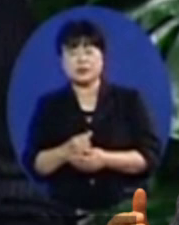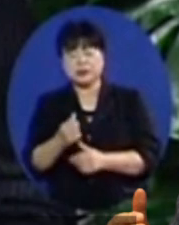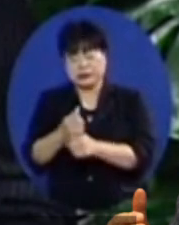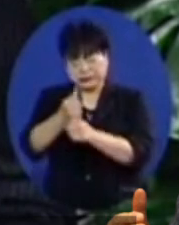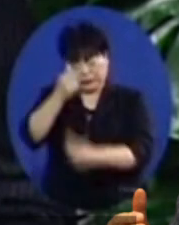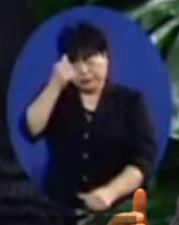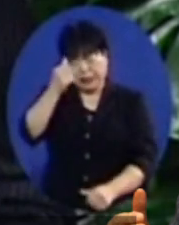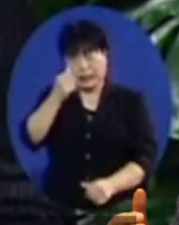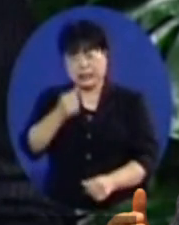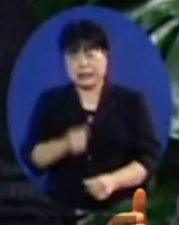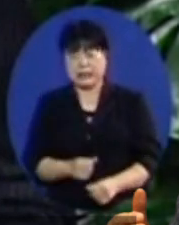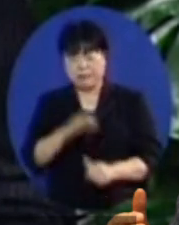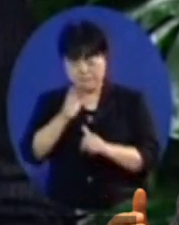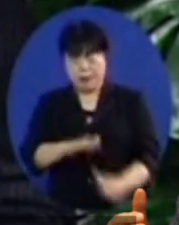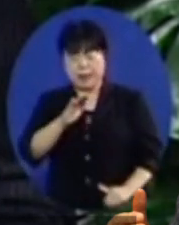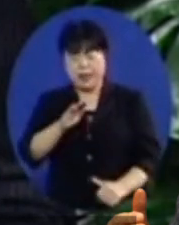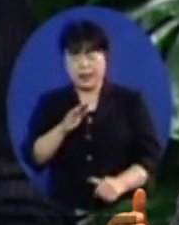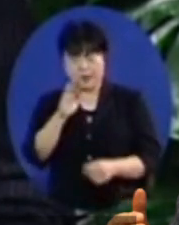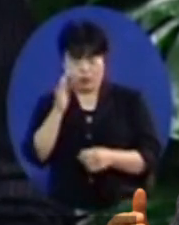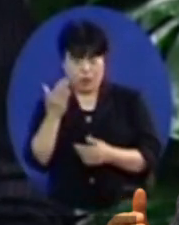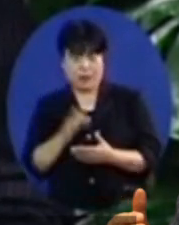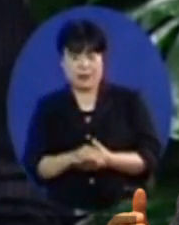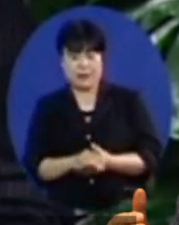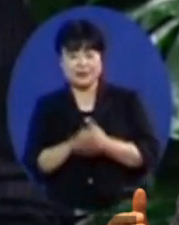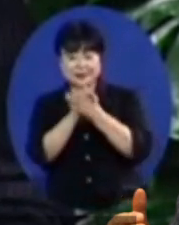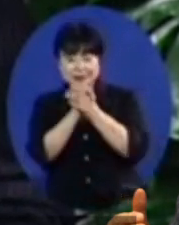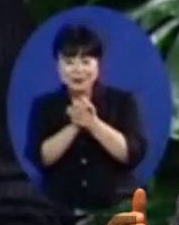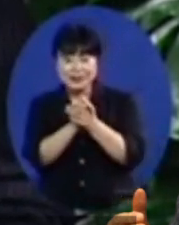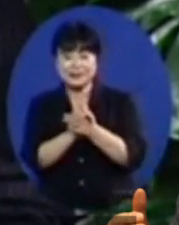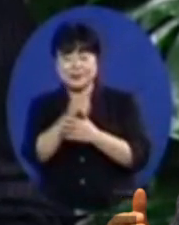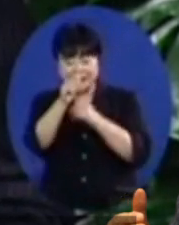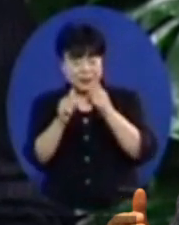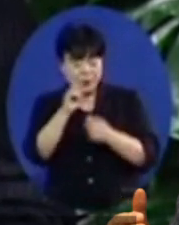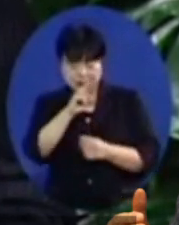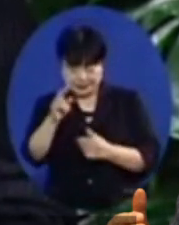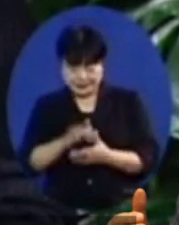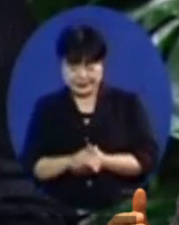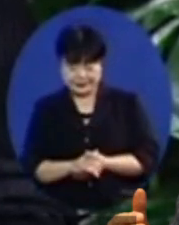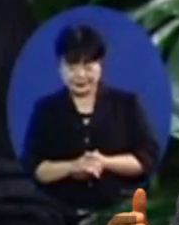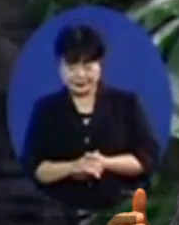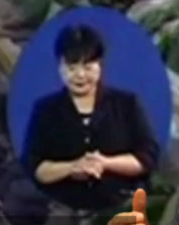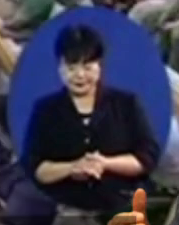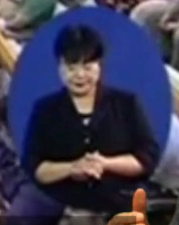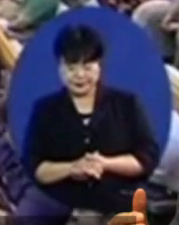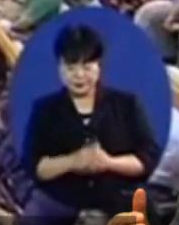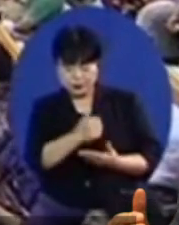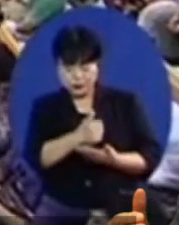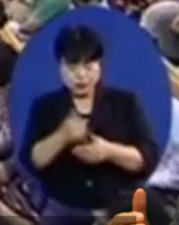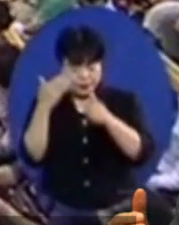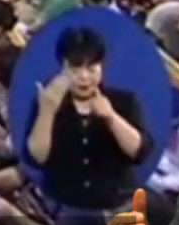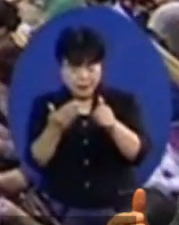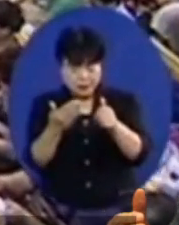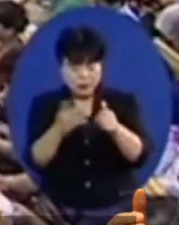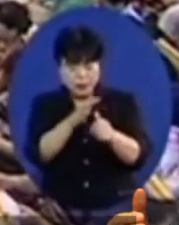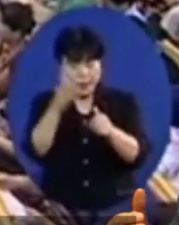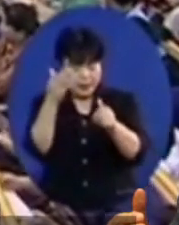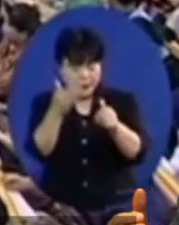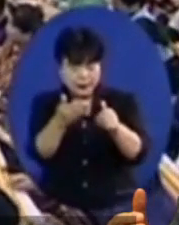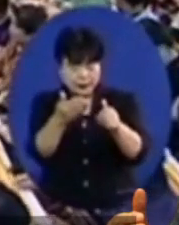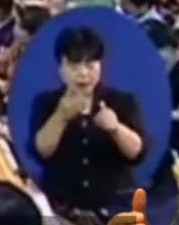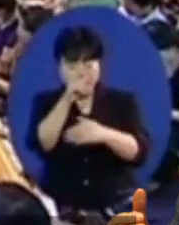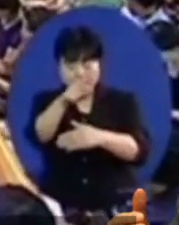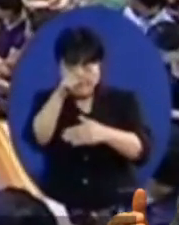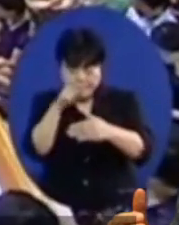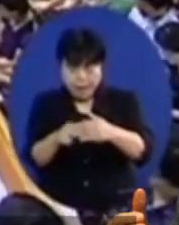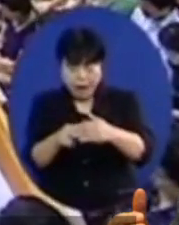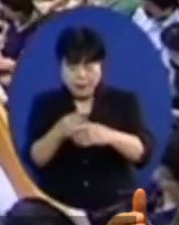실패하고 낭패하고 패배하는 것입니다. 우리 기도드리겠습니다. 하나님 아버지, 주님께서 우리에게